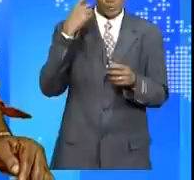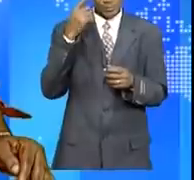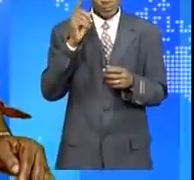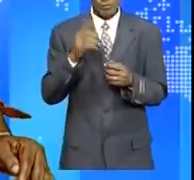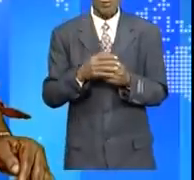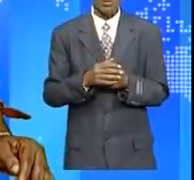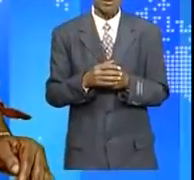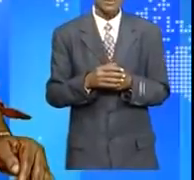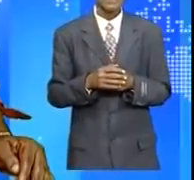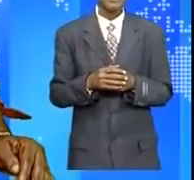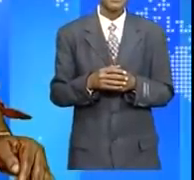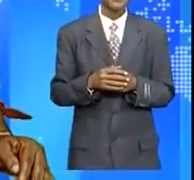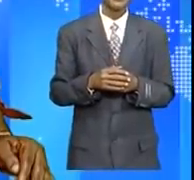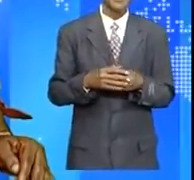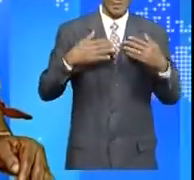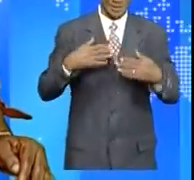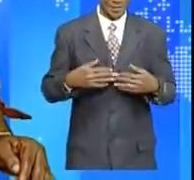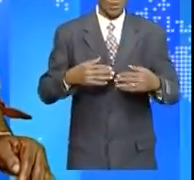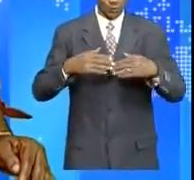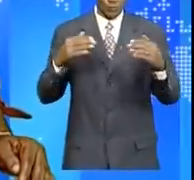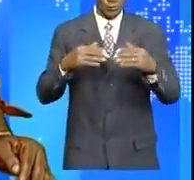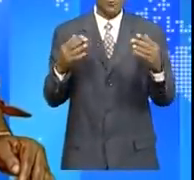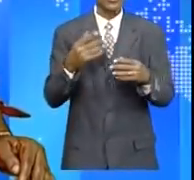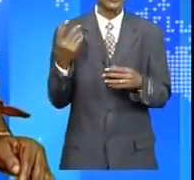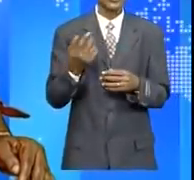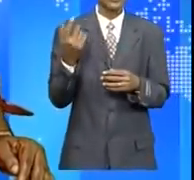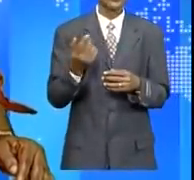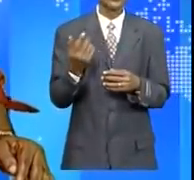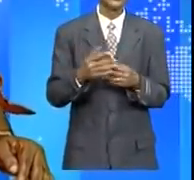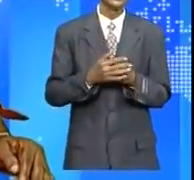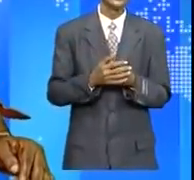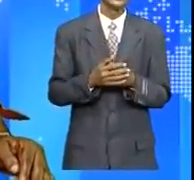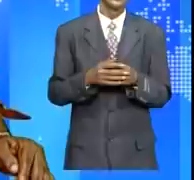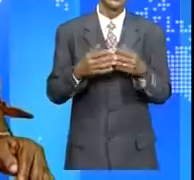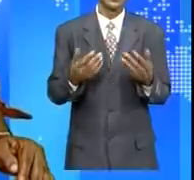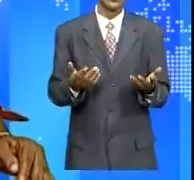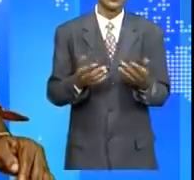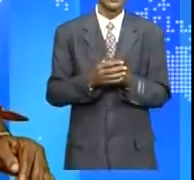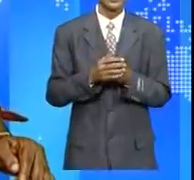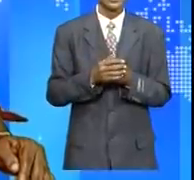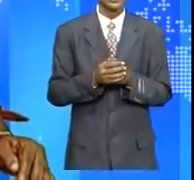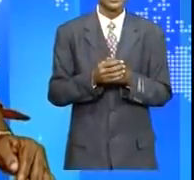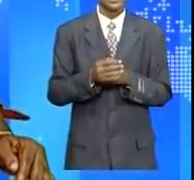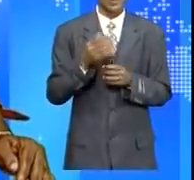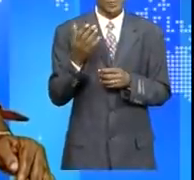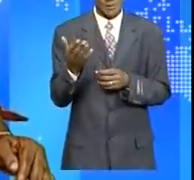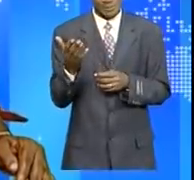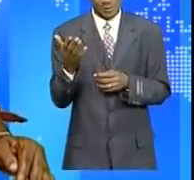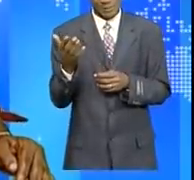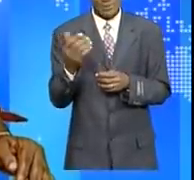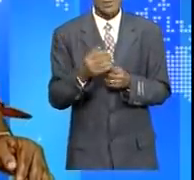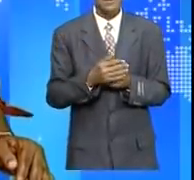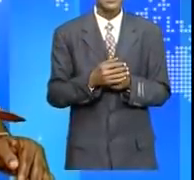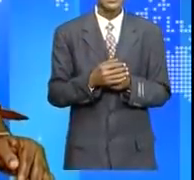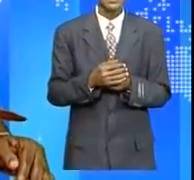discussions entre les archevêques, évêques et administrateurs apostoliques lors d'une session sur l'environnement. Les détails, aussi